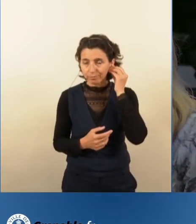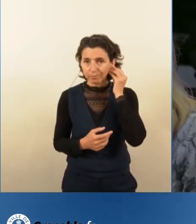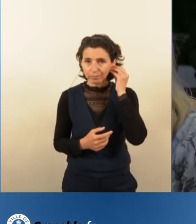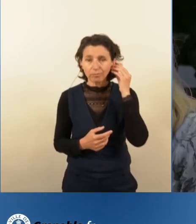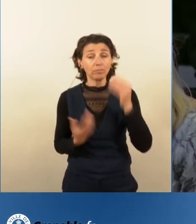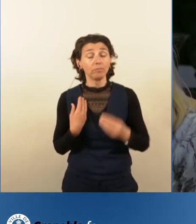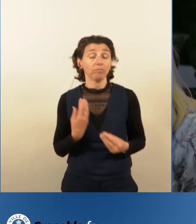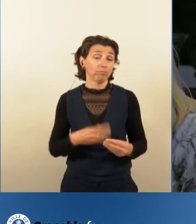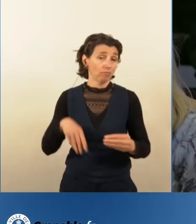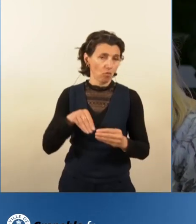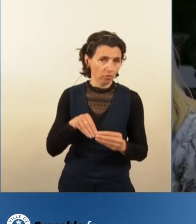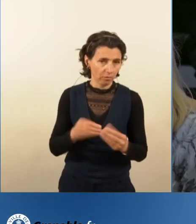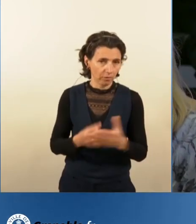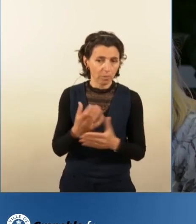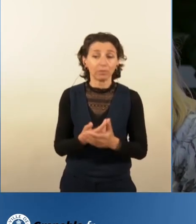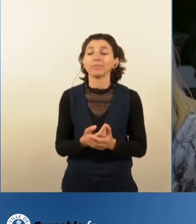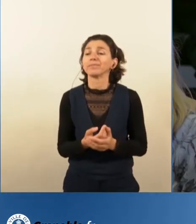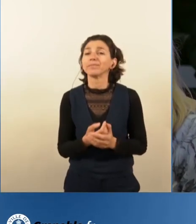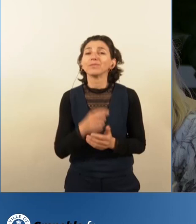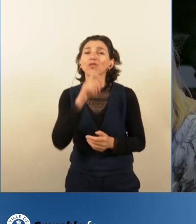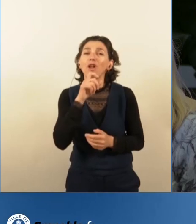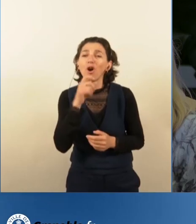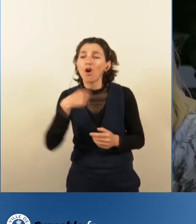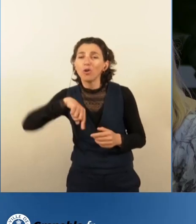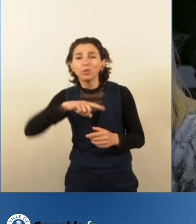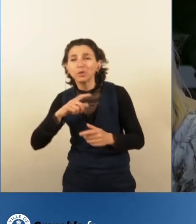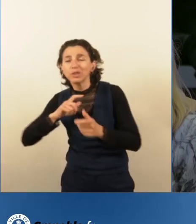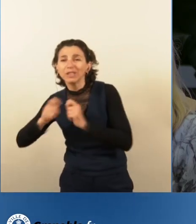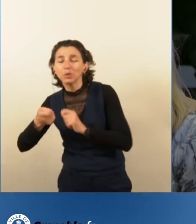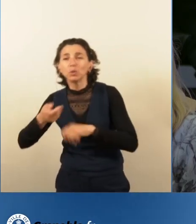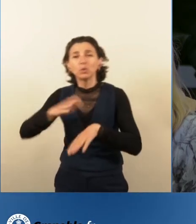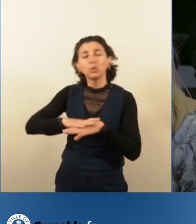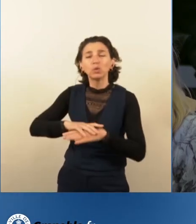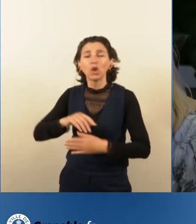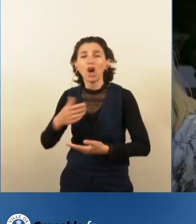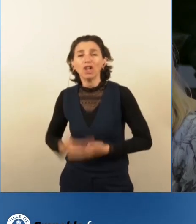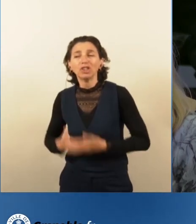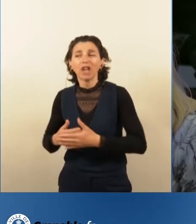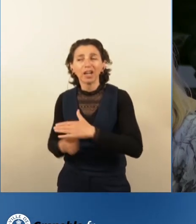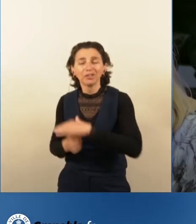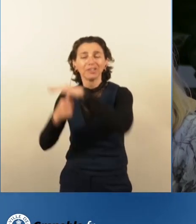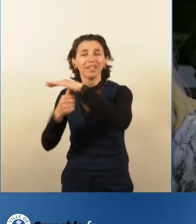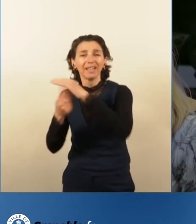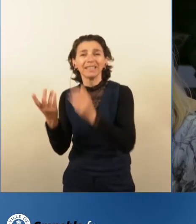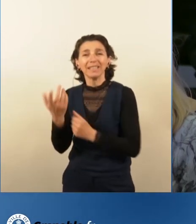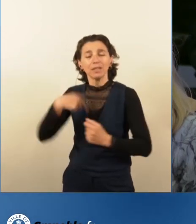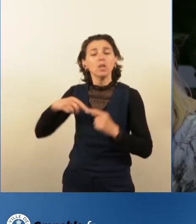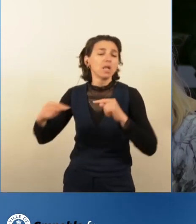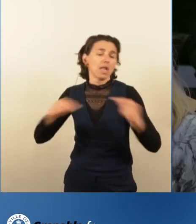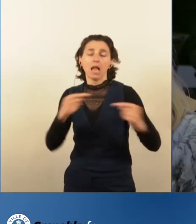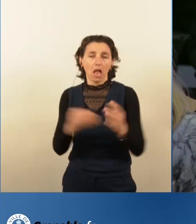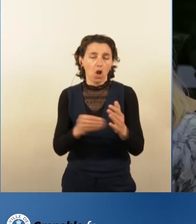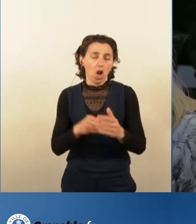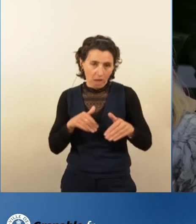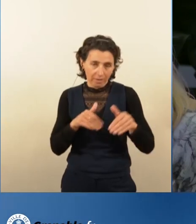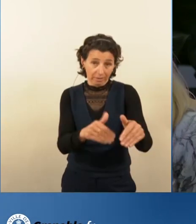au passage tout à l'heure on a débattu sur les charges de centralité de la ville sur laquelle on va engager un débat je ramène à ça on peut